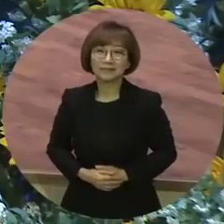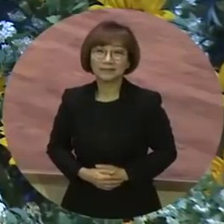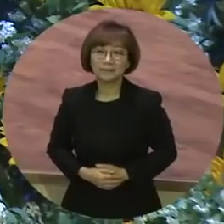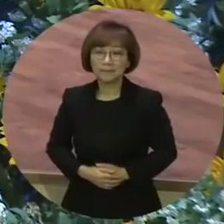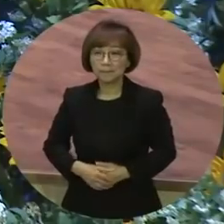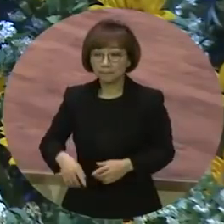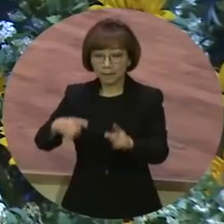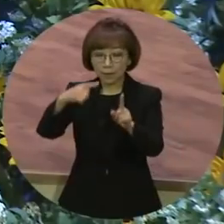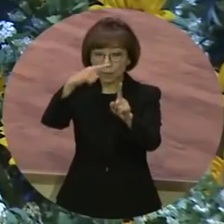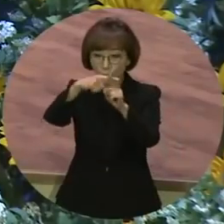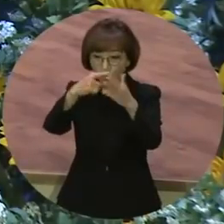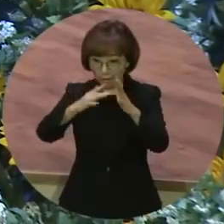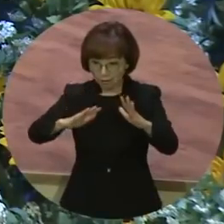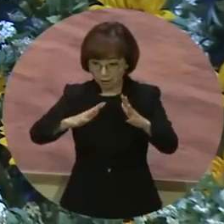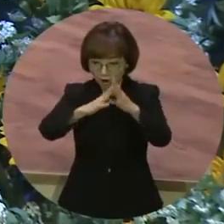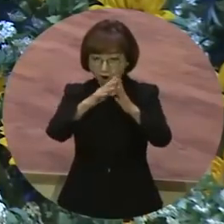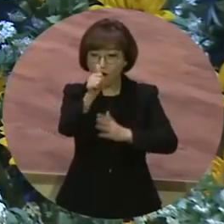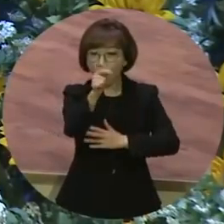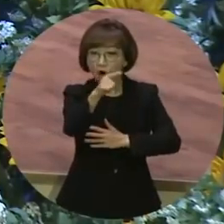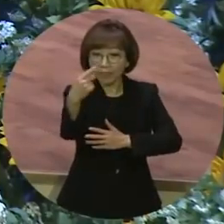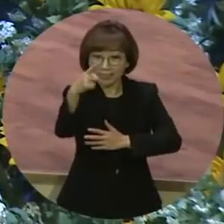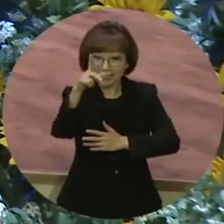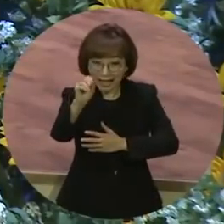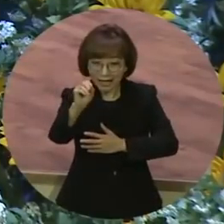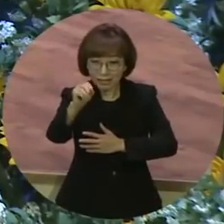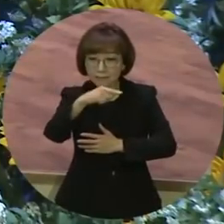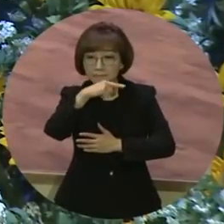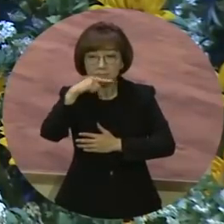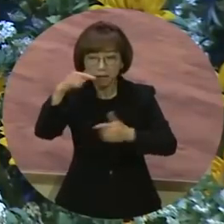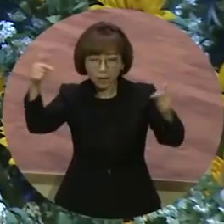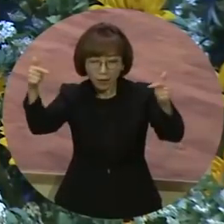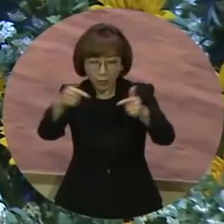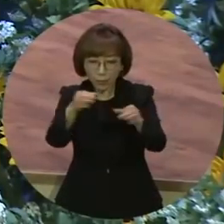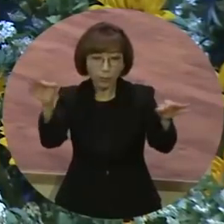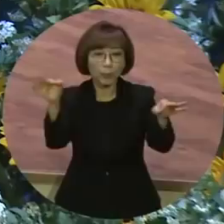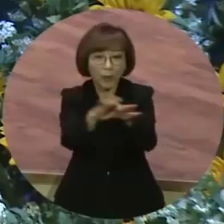본당 헌당을 왜 해야 되느냐. 우리가 본당 헌당을 해야 될 이유가